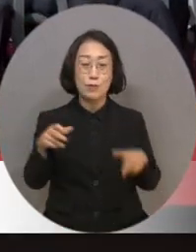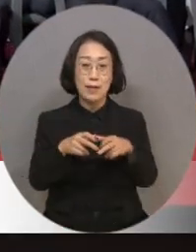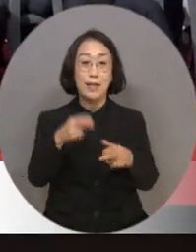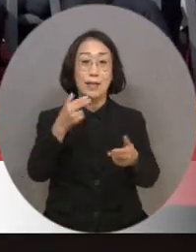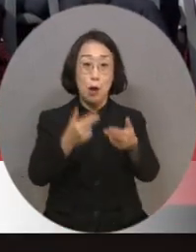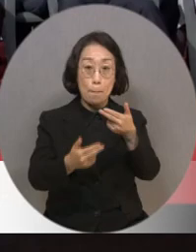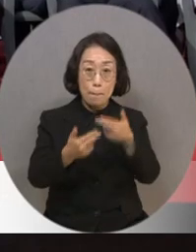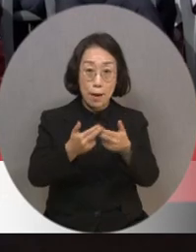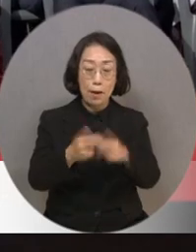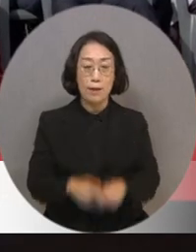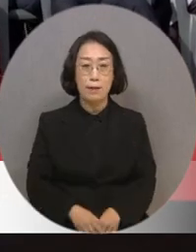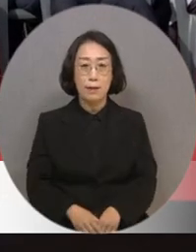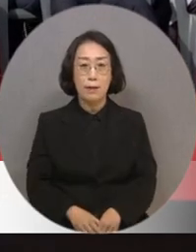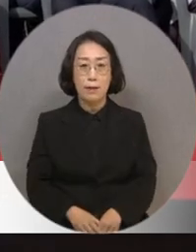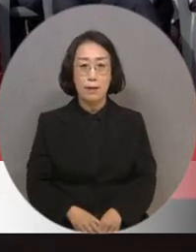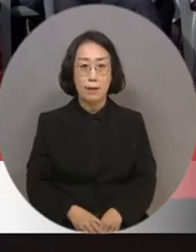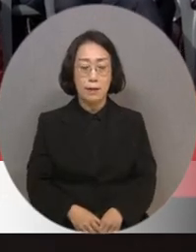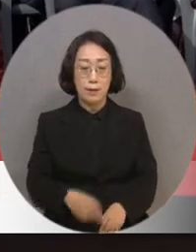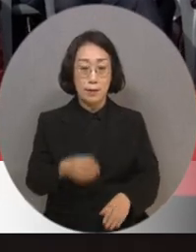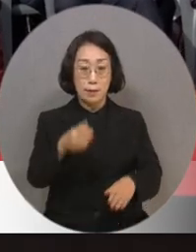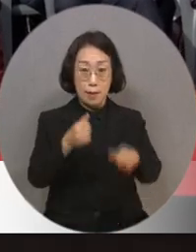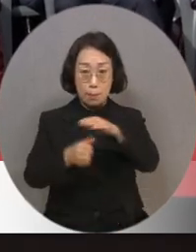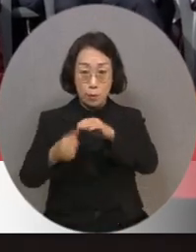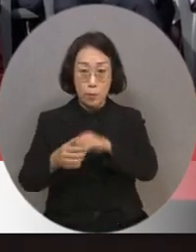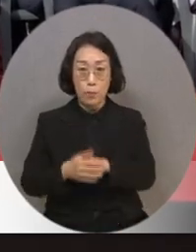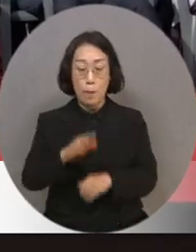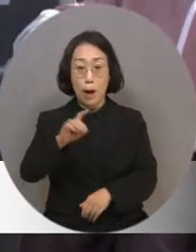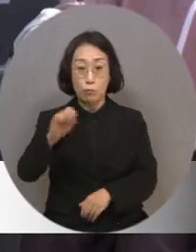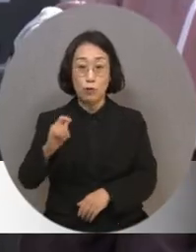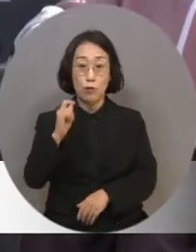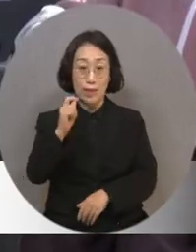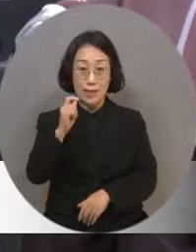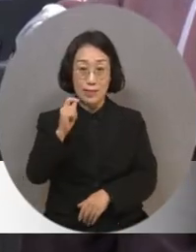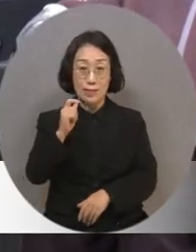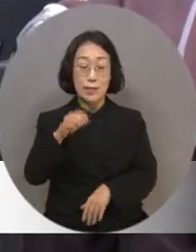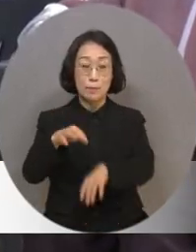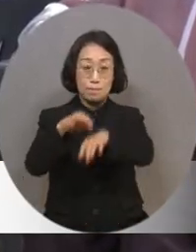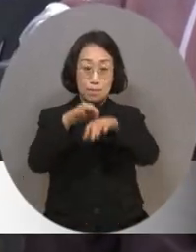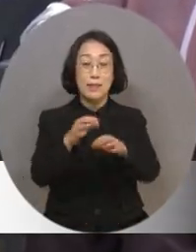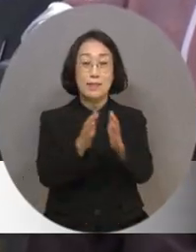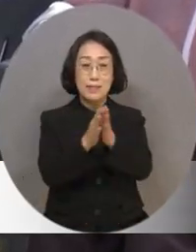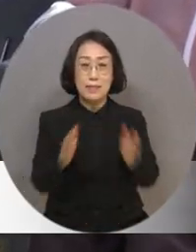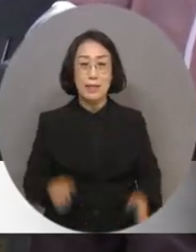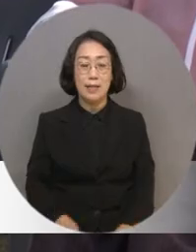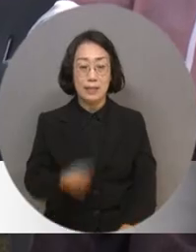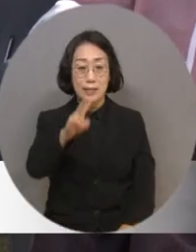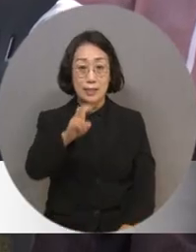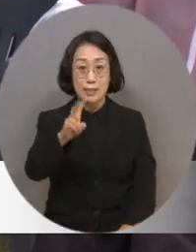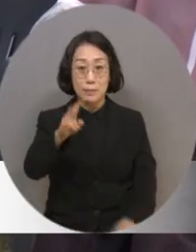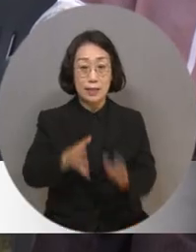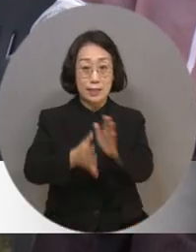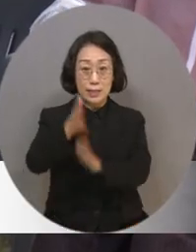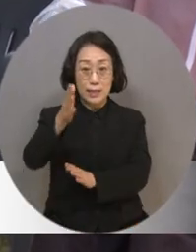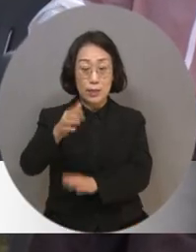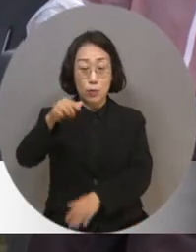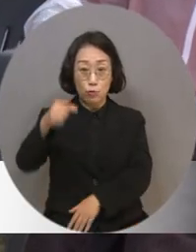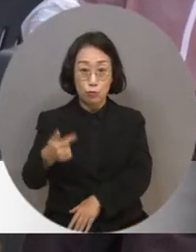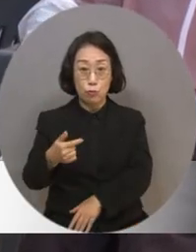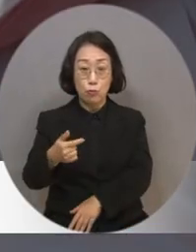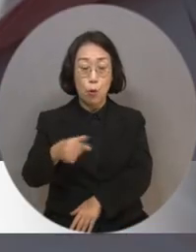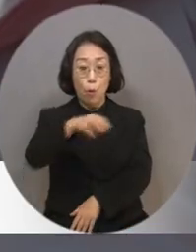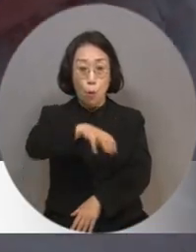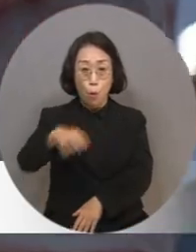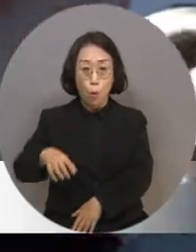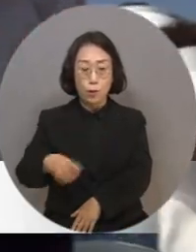한국지체장애인협회는 강력 자치대표 최초로 바우처 택시를 도입해 22개 모든 시군 장애인의 이동권